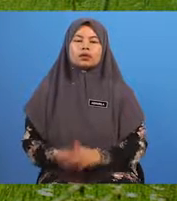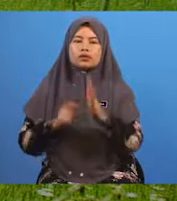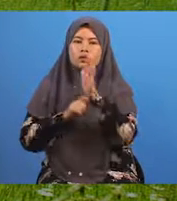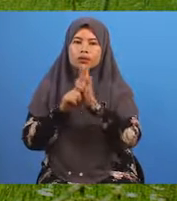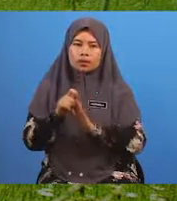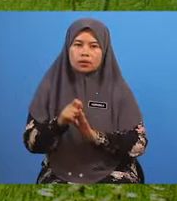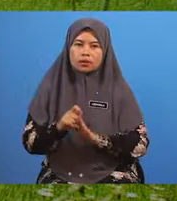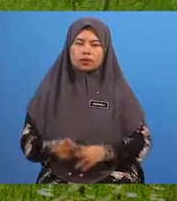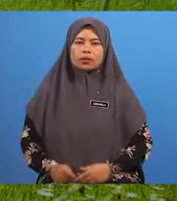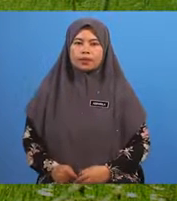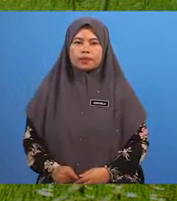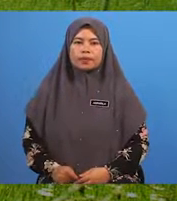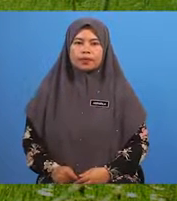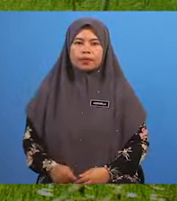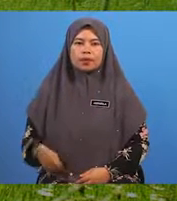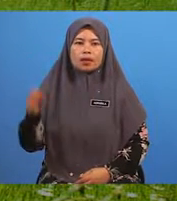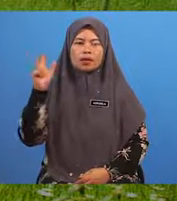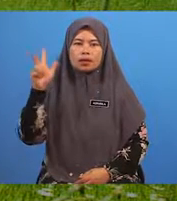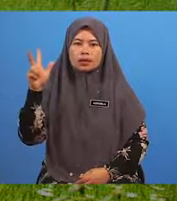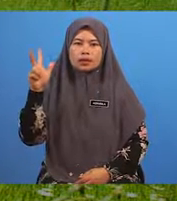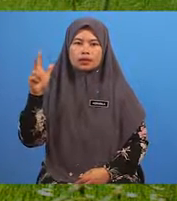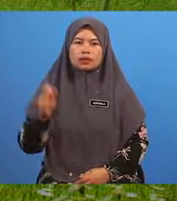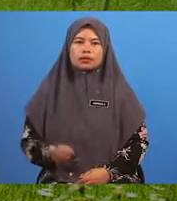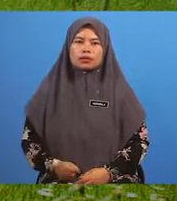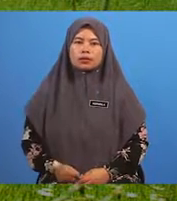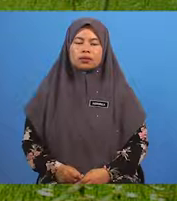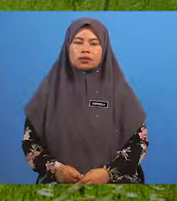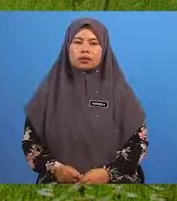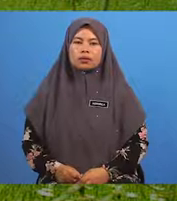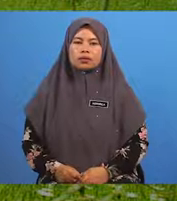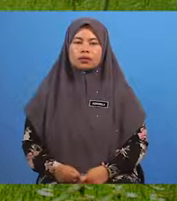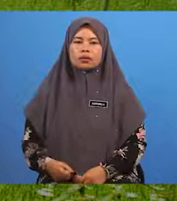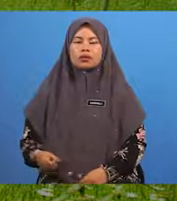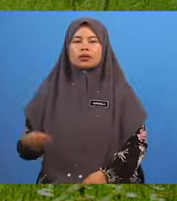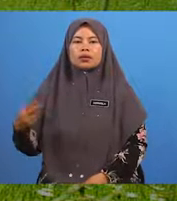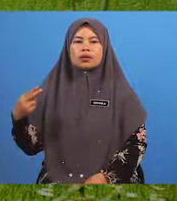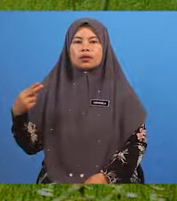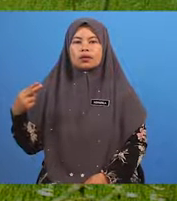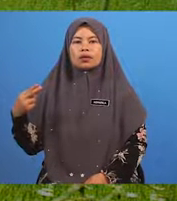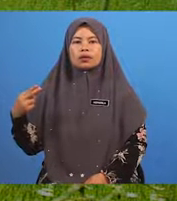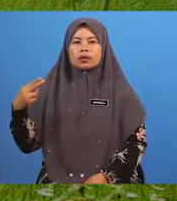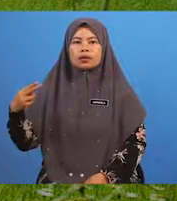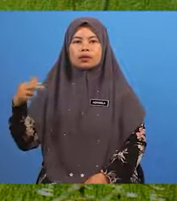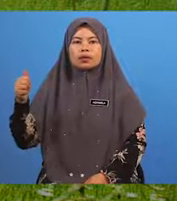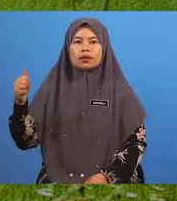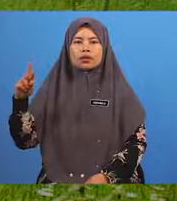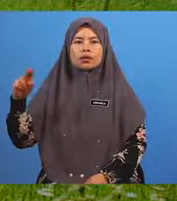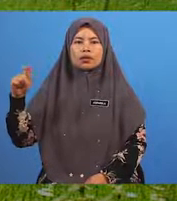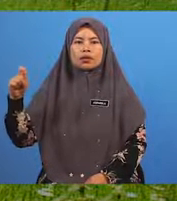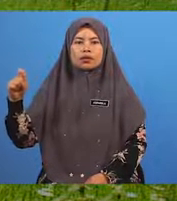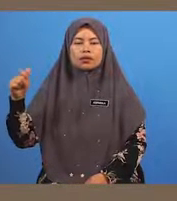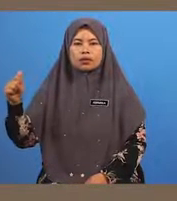Seterusnya, peraturan pengambilan anak angkat yang ketiga adalah berkaitan dengan harta pusaka atau harta